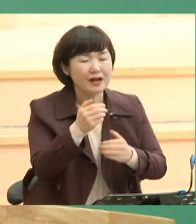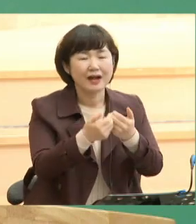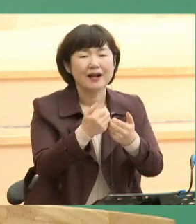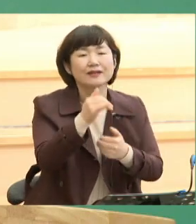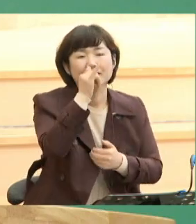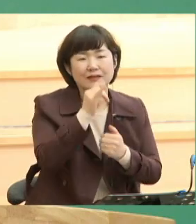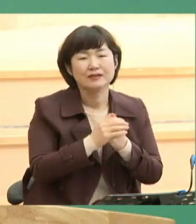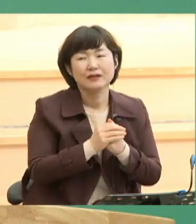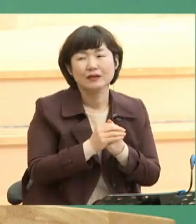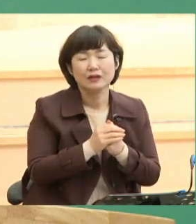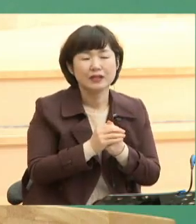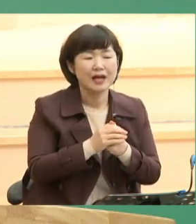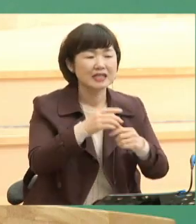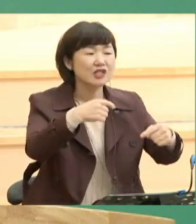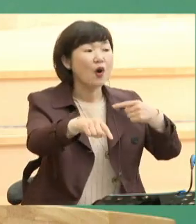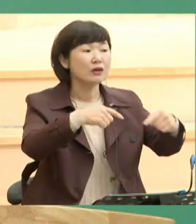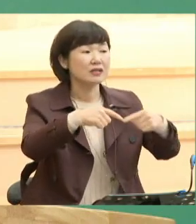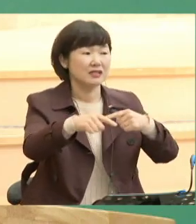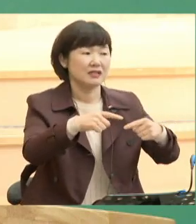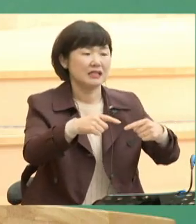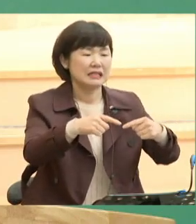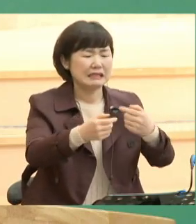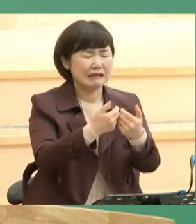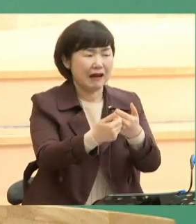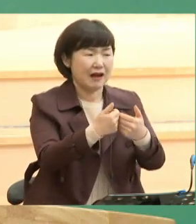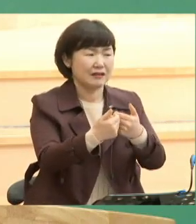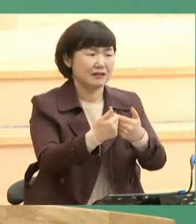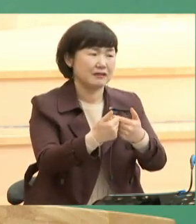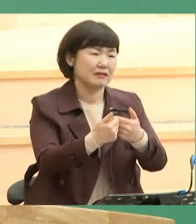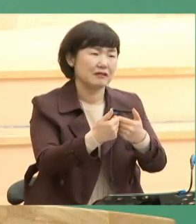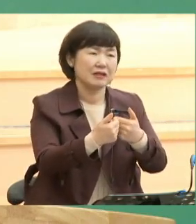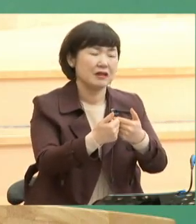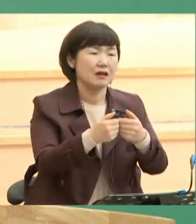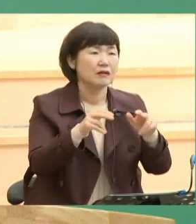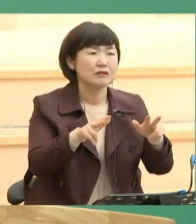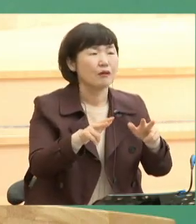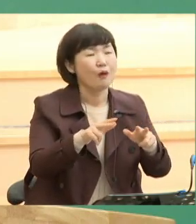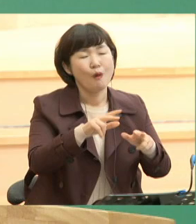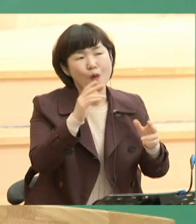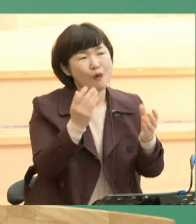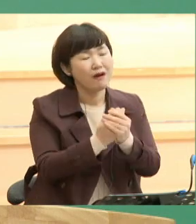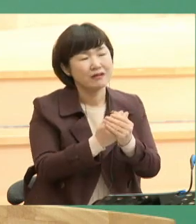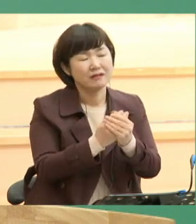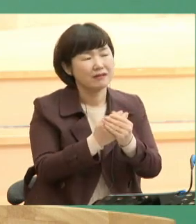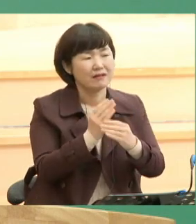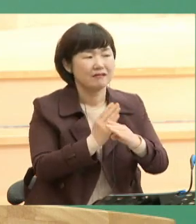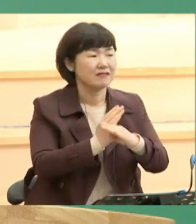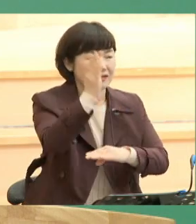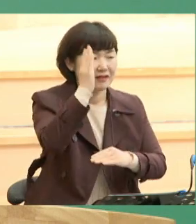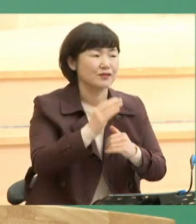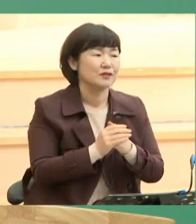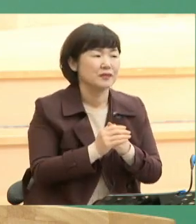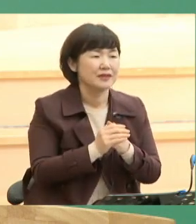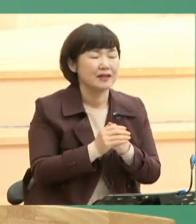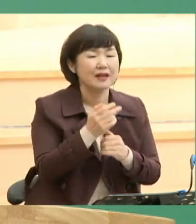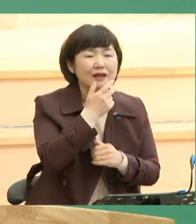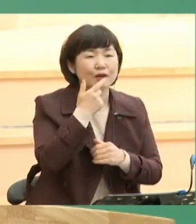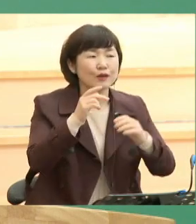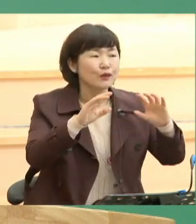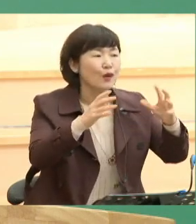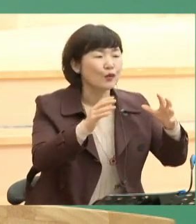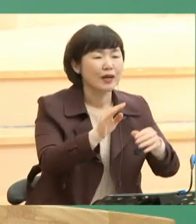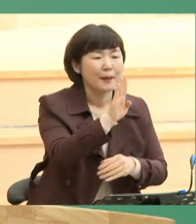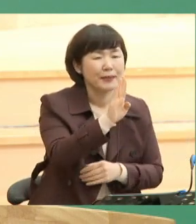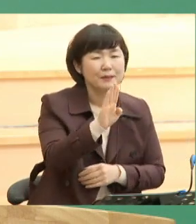일단 이 정치적인 갈등이 돌로 머서 버렸어 그럼 bbc 에서 리니지